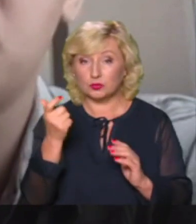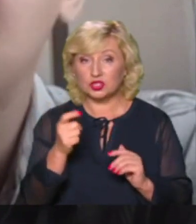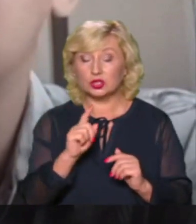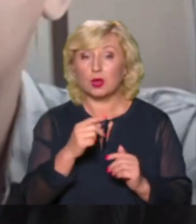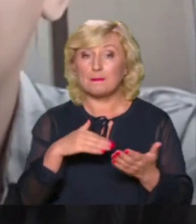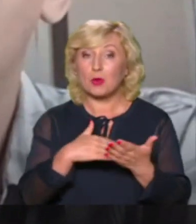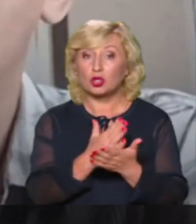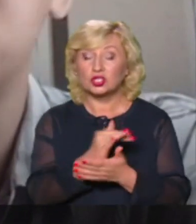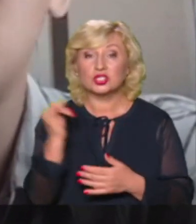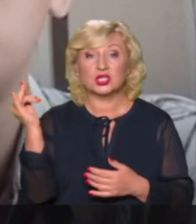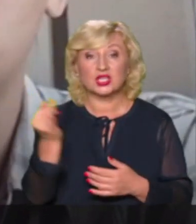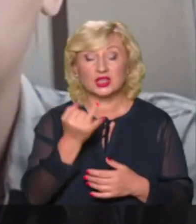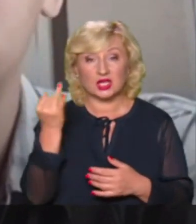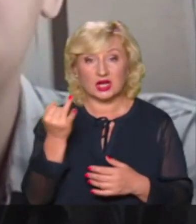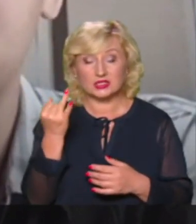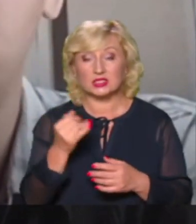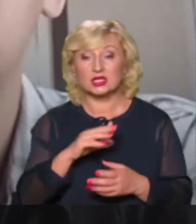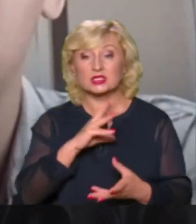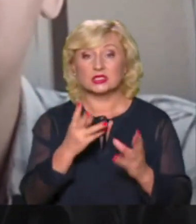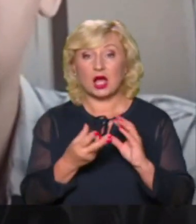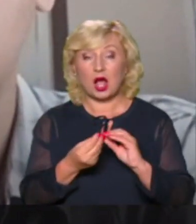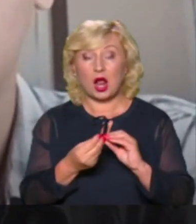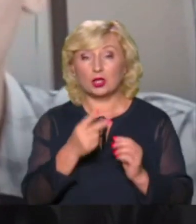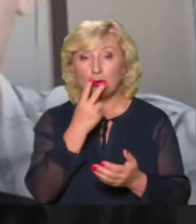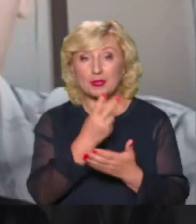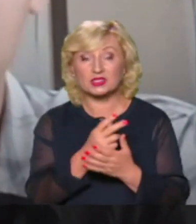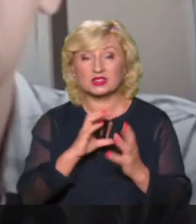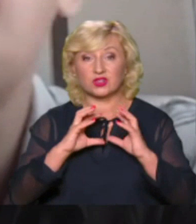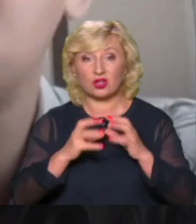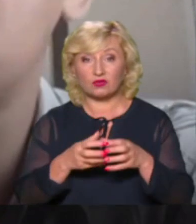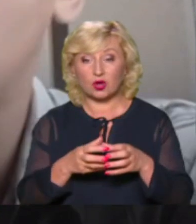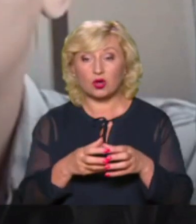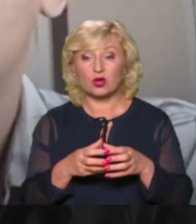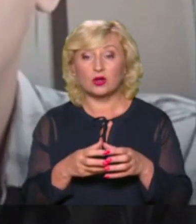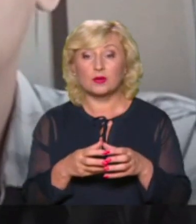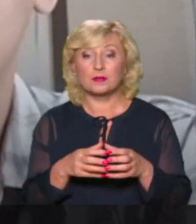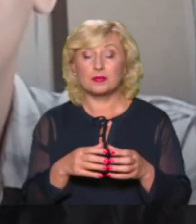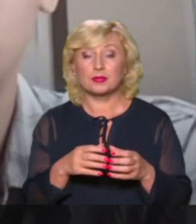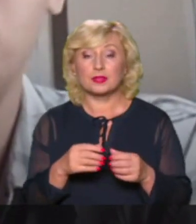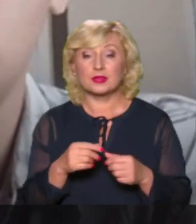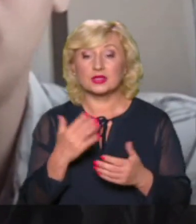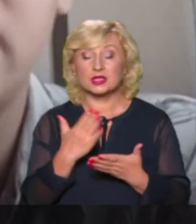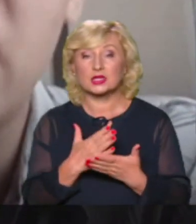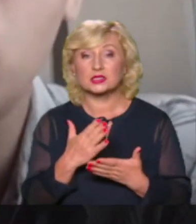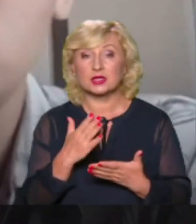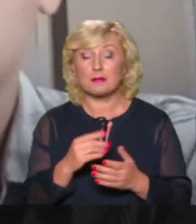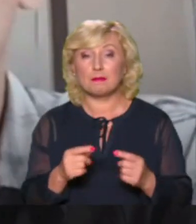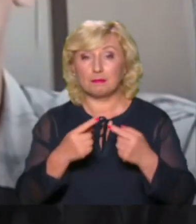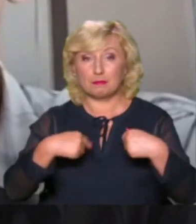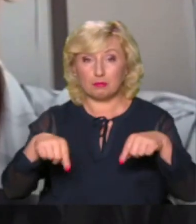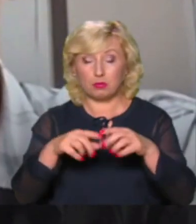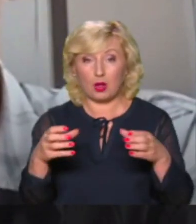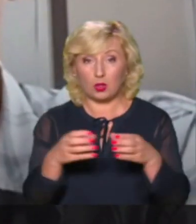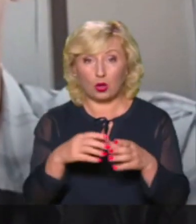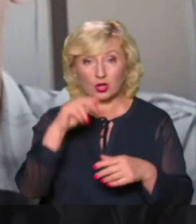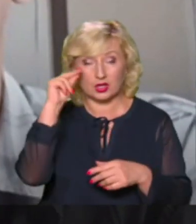політичні інтереси все-таки, крім загального якогось бачення світового, вони в різних цих держав. Зараз є певний блок Китаю,